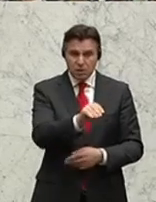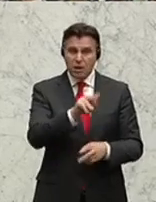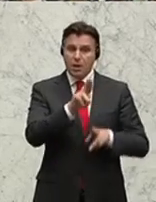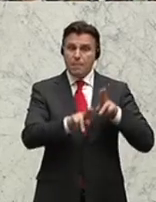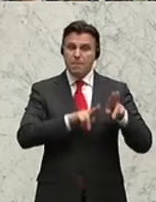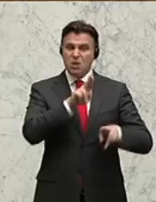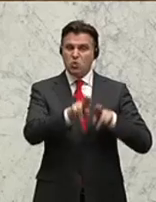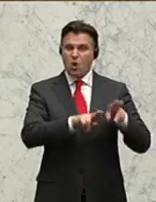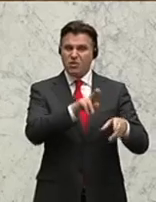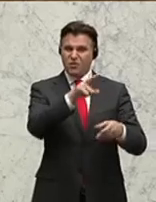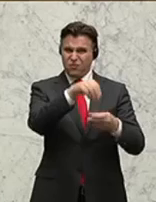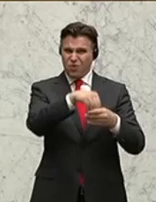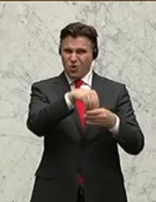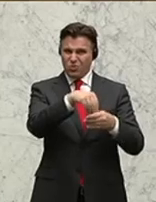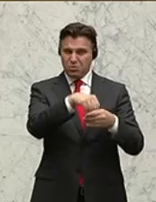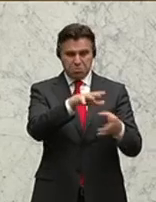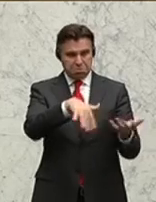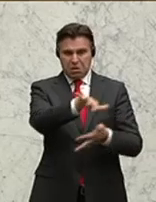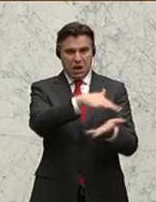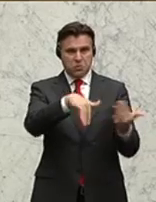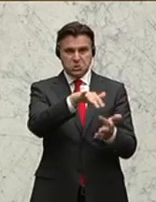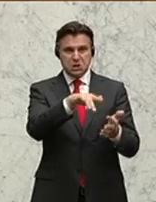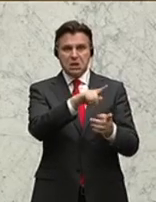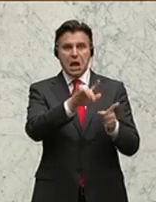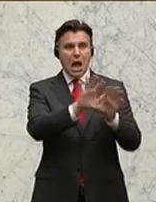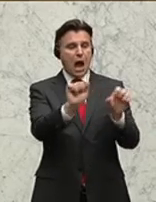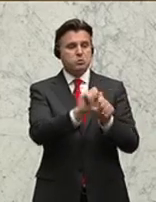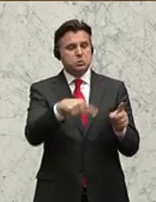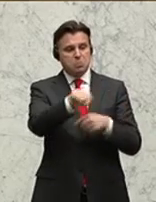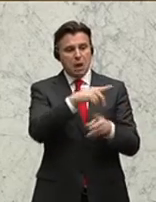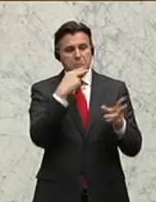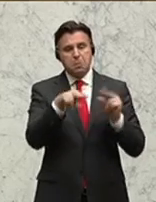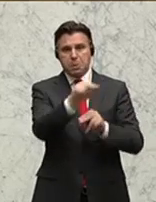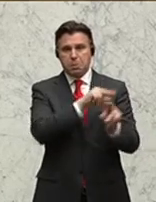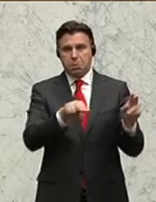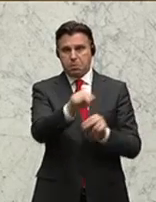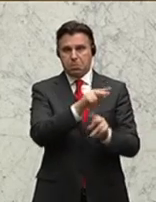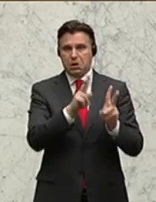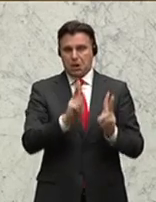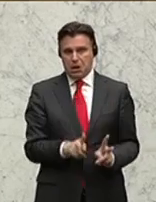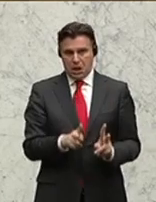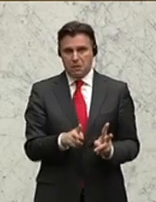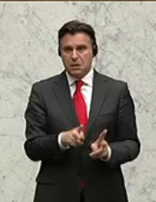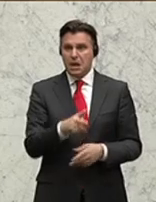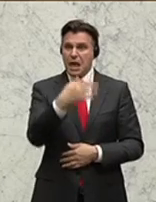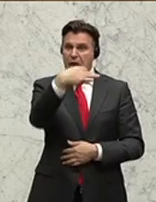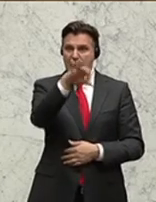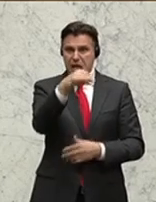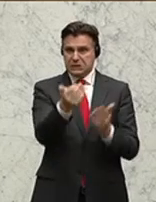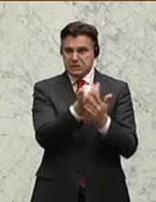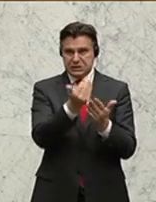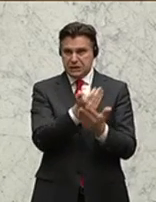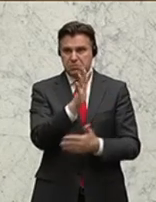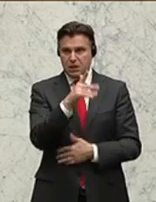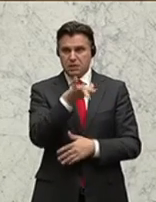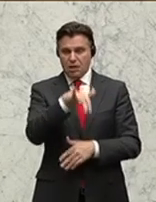betreutes Wohnen, wo alles drunter und drüber geht, wo man sich abreden kann, wo man, da ist er ja nicht in einem Einzelzimmer, sondern sonst